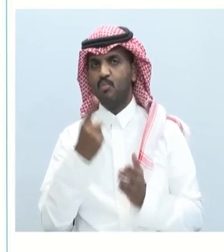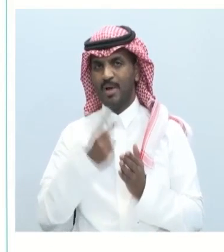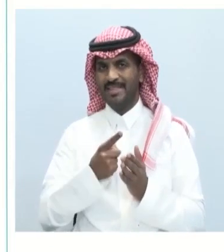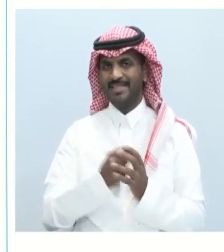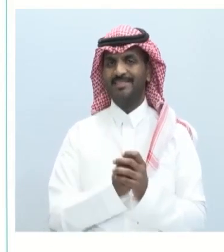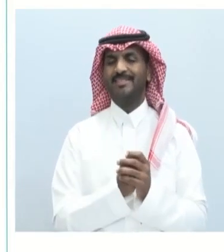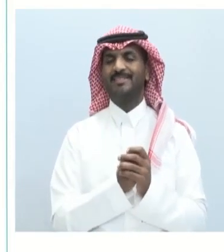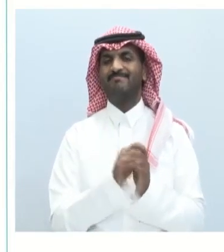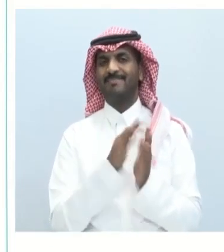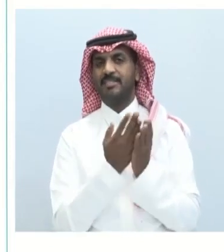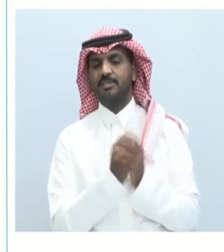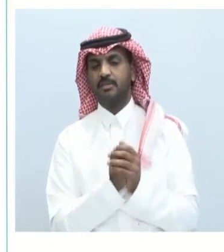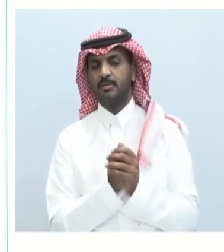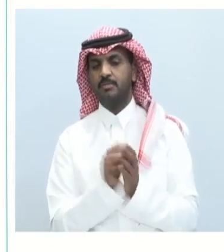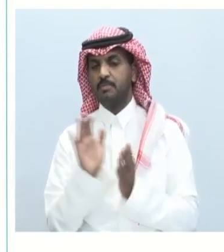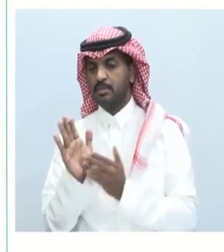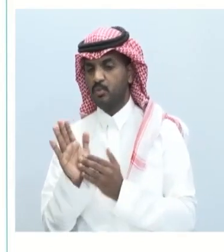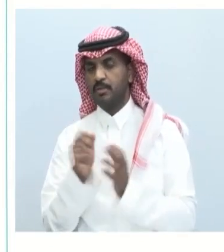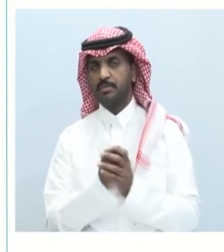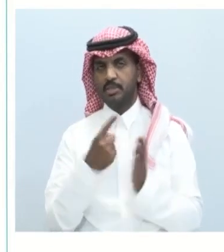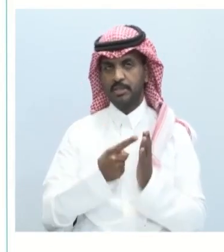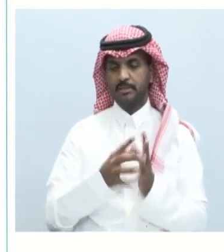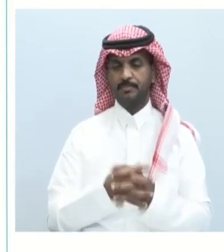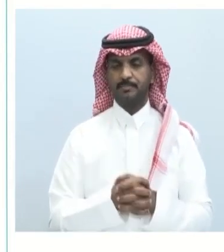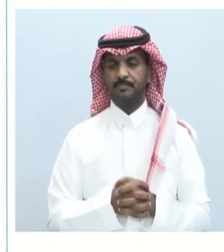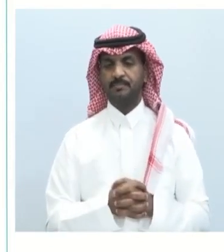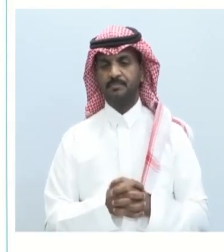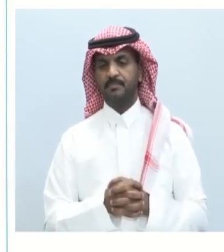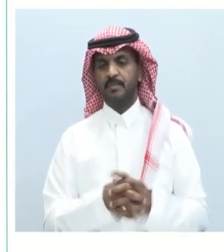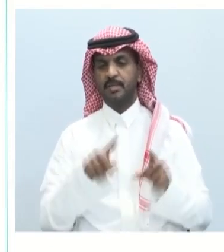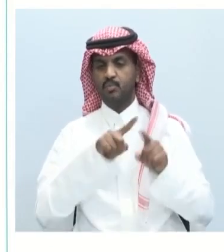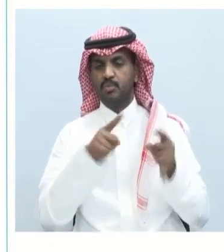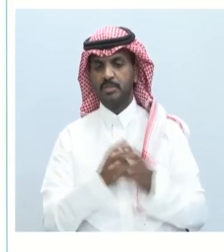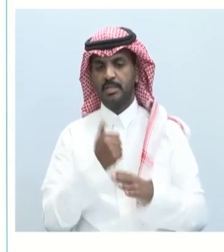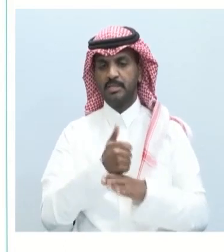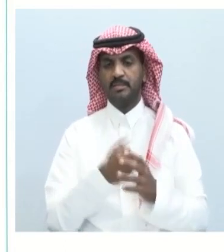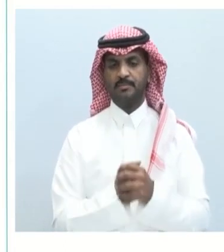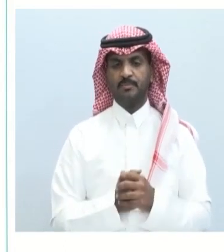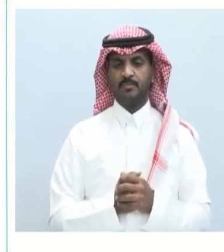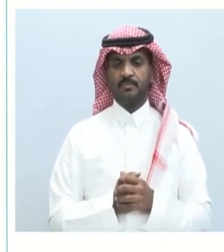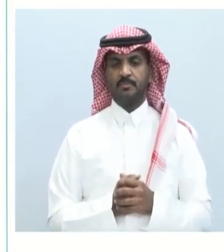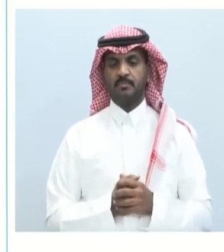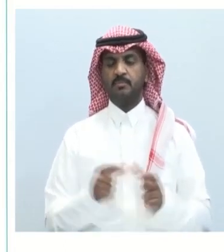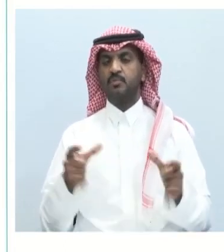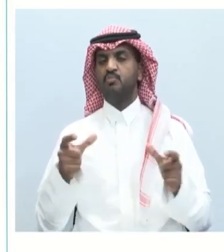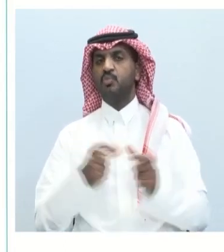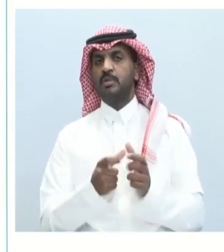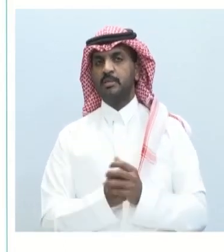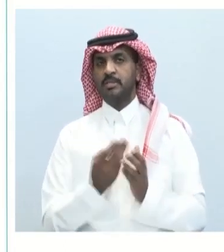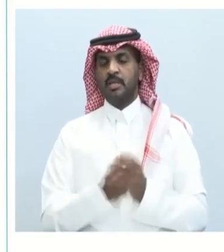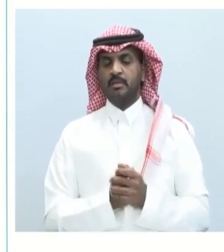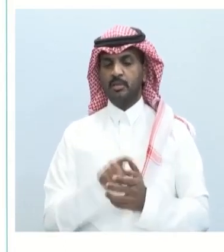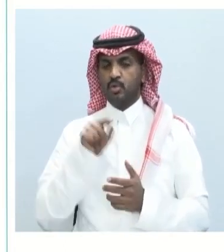السجل بجوار السجل من اجل تحديده من علامه تبويب الشريط الرئيسي هوم في مجموعه سجلات